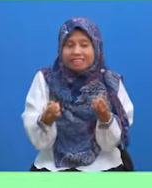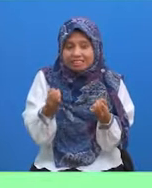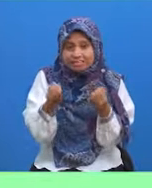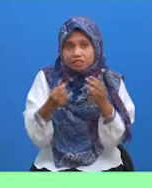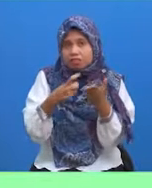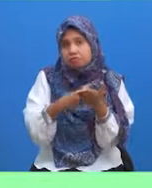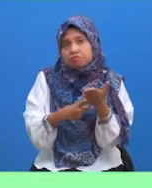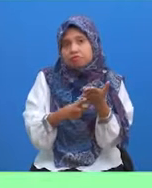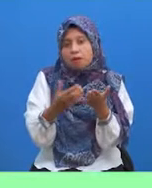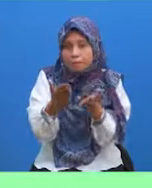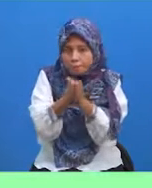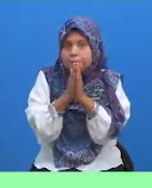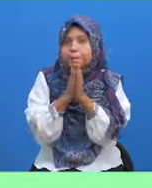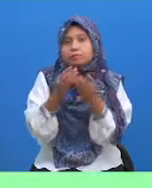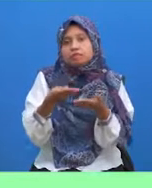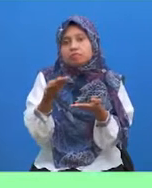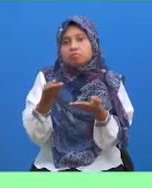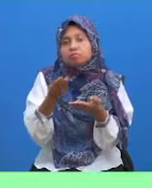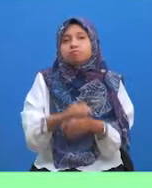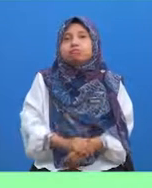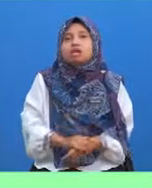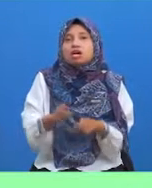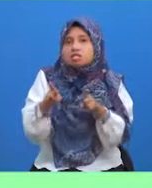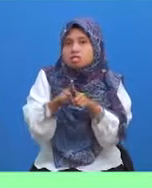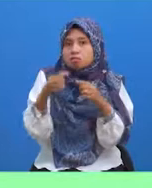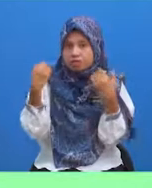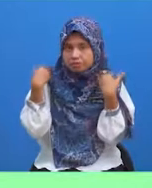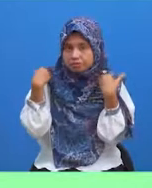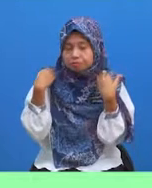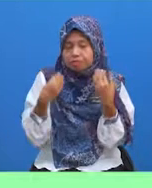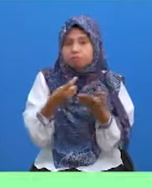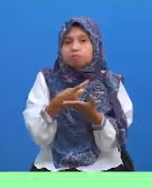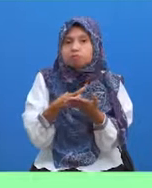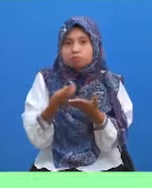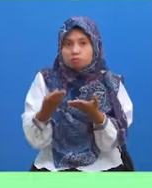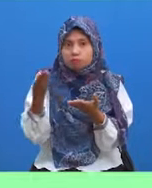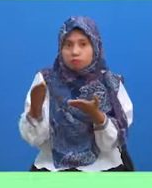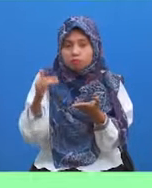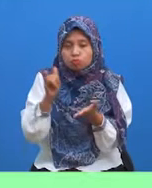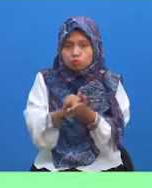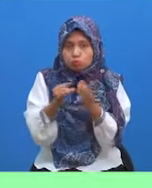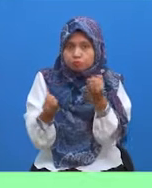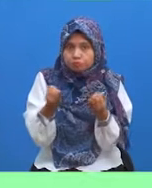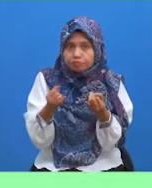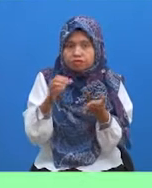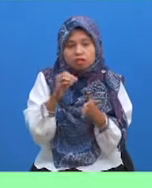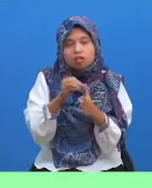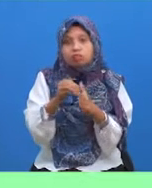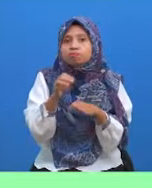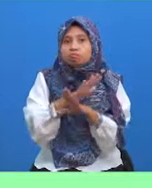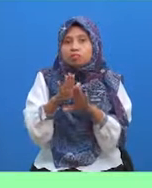harga permintaan barang tersebut sama ada barang tersebut Anjay ataupun takandjandji